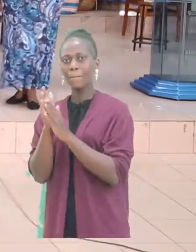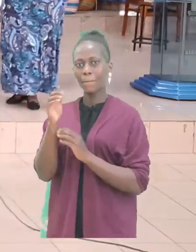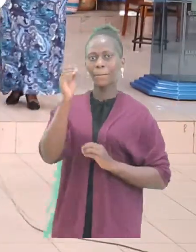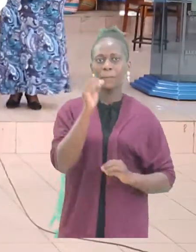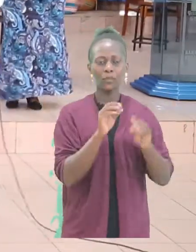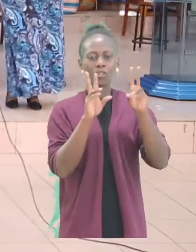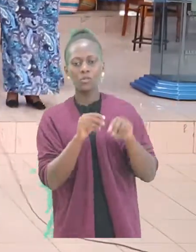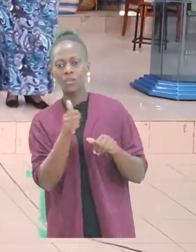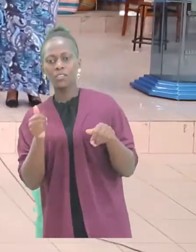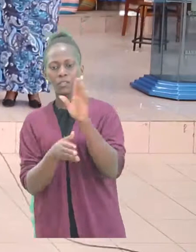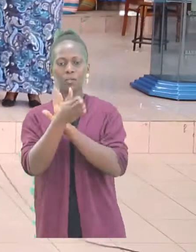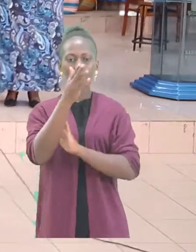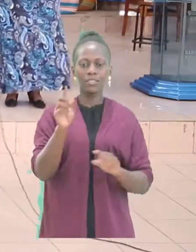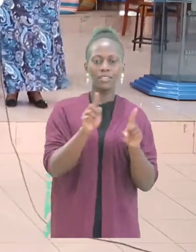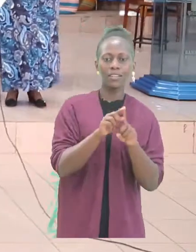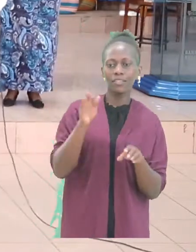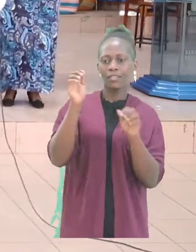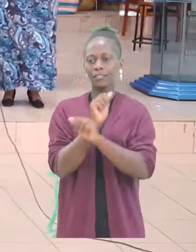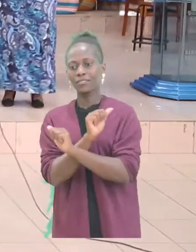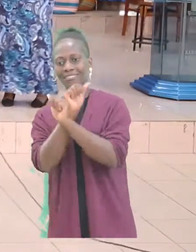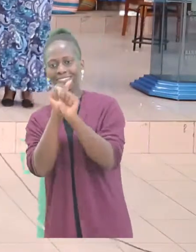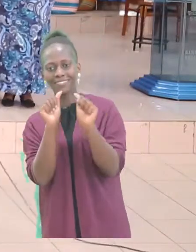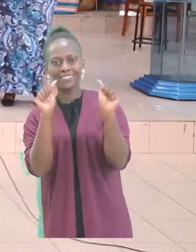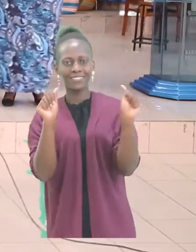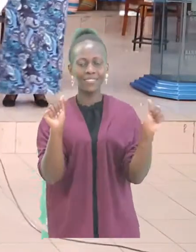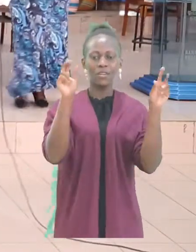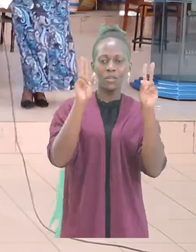kuna Mungu kama wewe yawe.